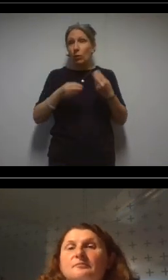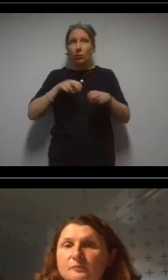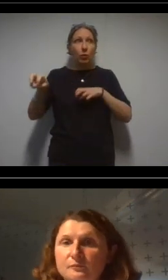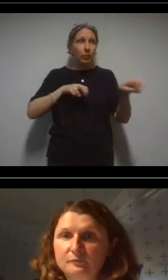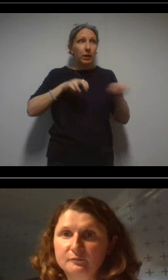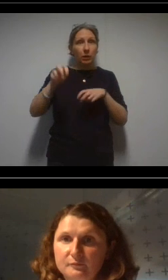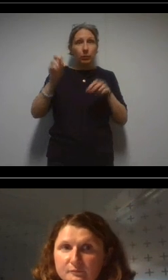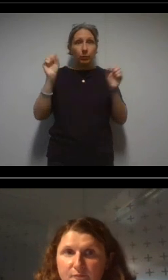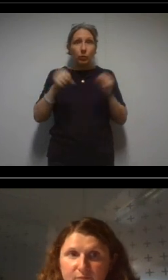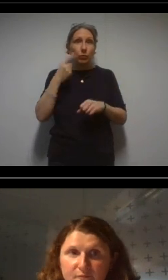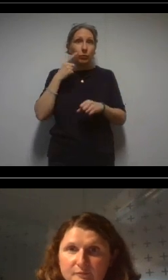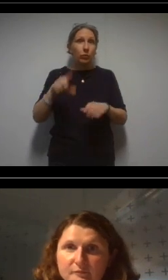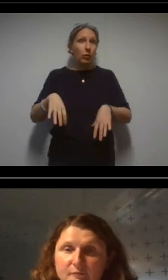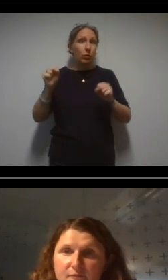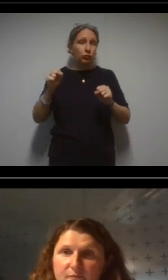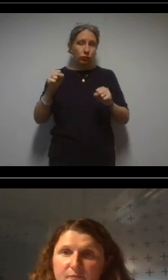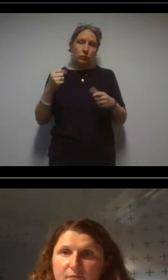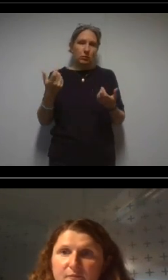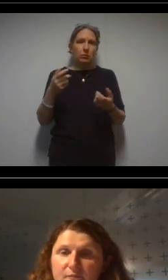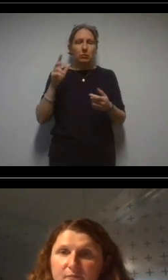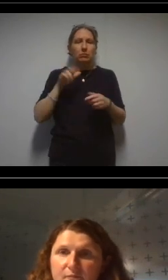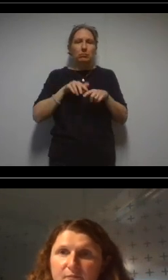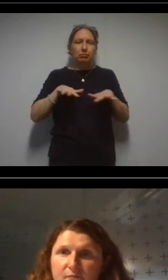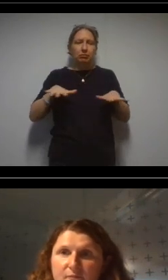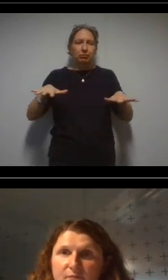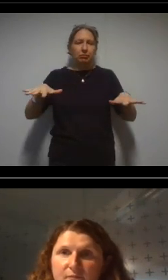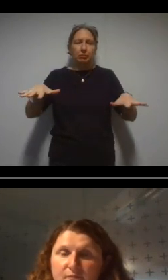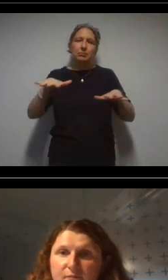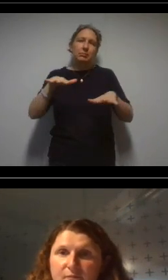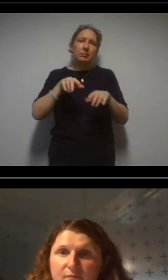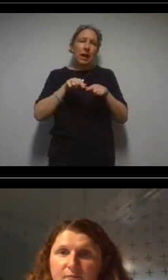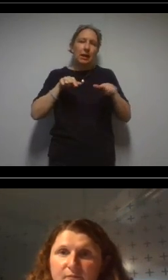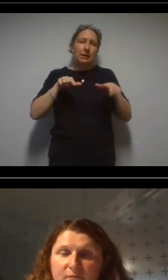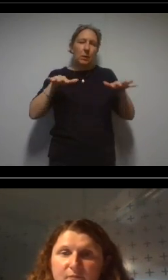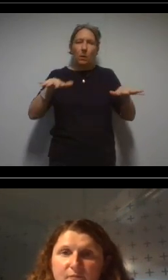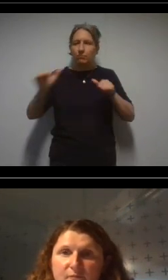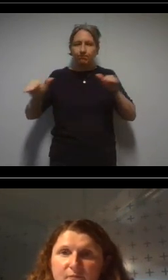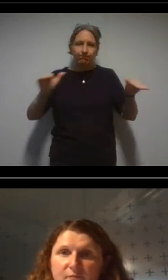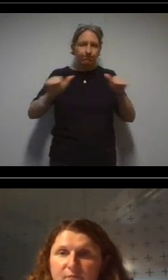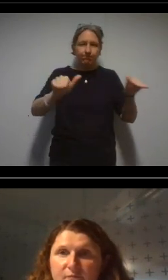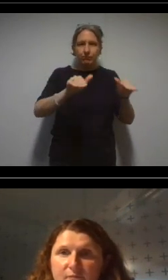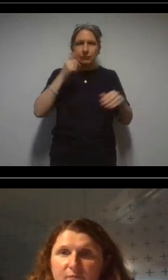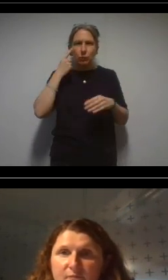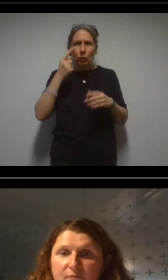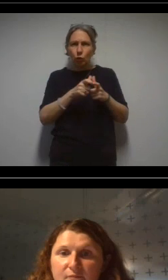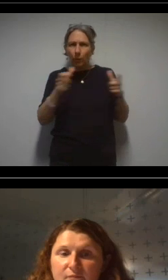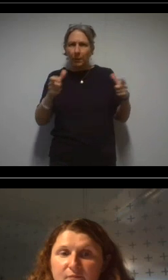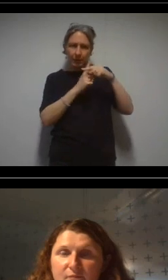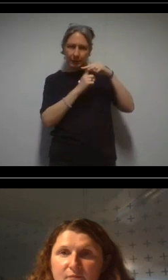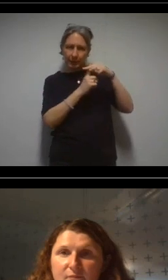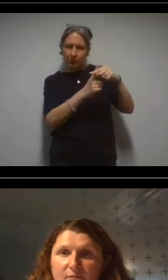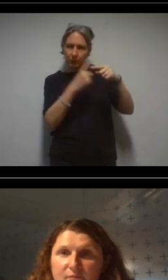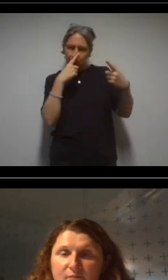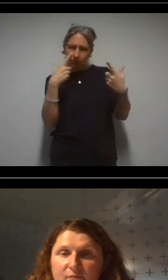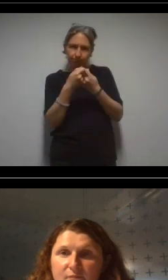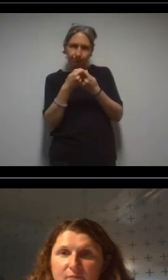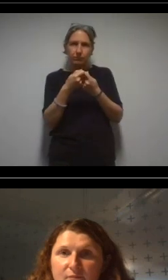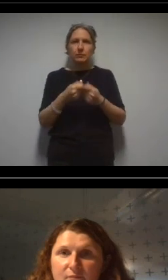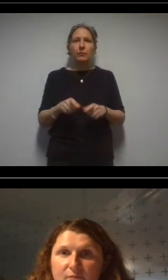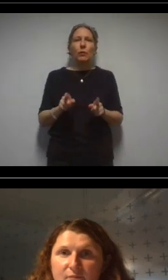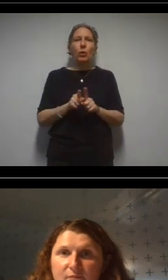pourra activer le réseau des entreprises et des sites qui nous concernent. Et pour le mentorat dont on pourra